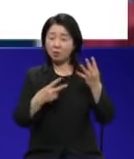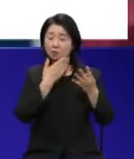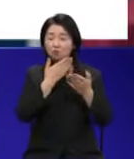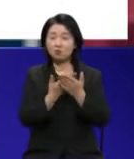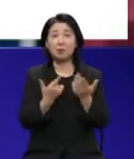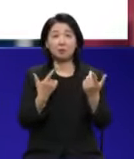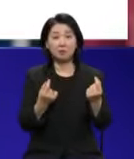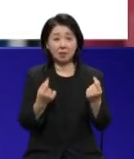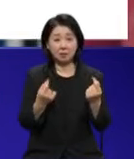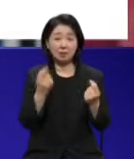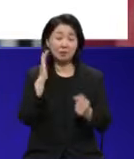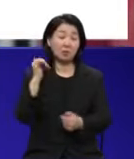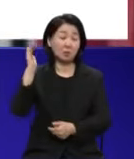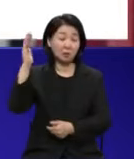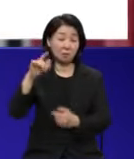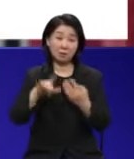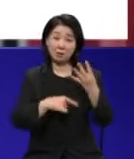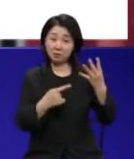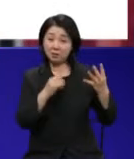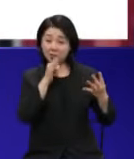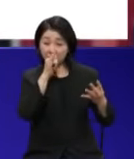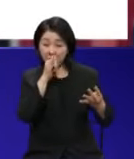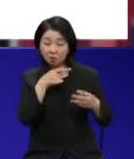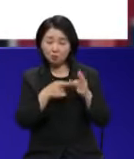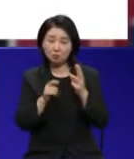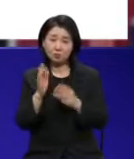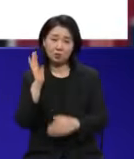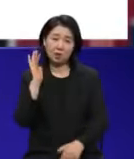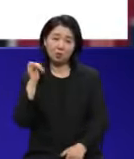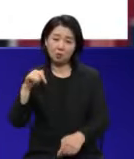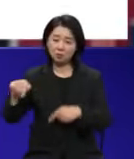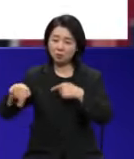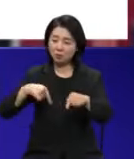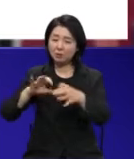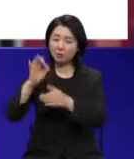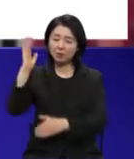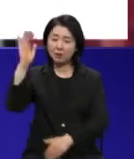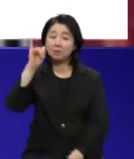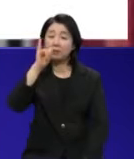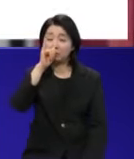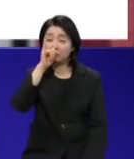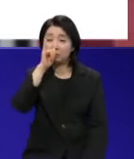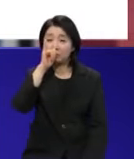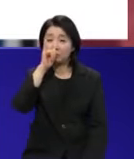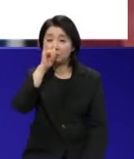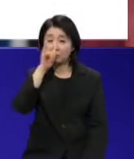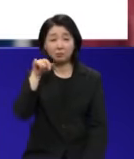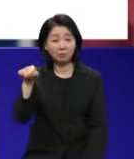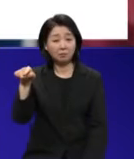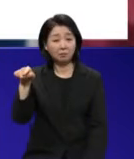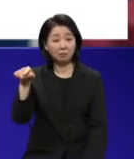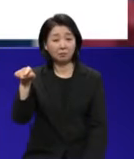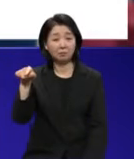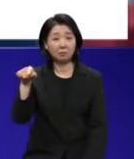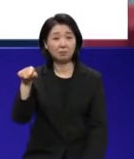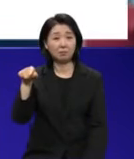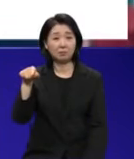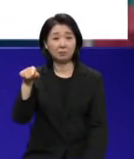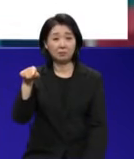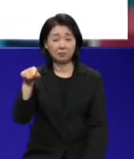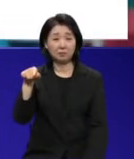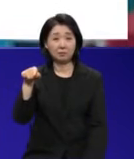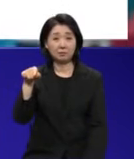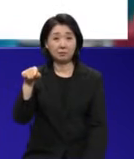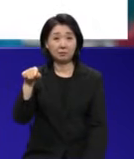담화 어 4월 1일 날 윤성열 대통령의 그 의정 갈등에 관련된 다화 대통령 담화도 어 어쨌든이